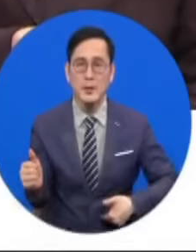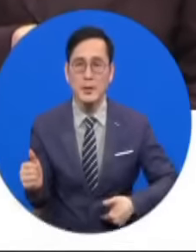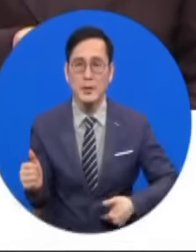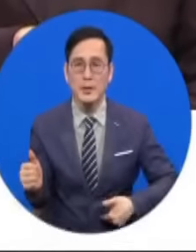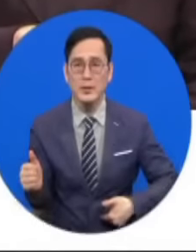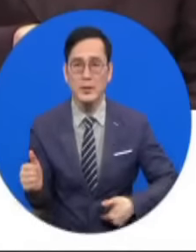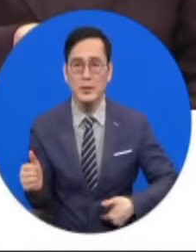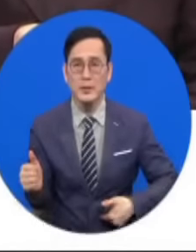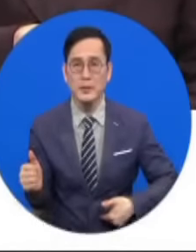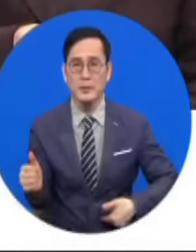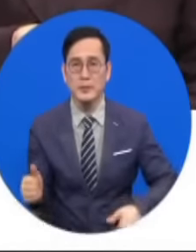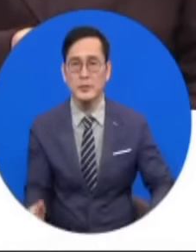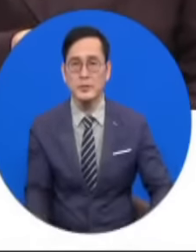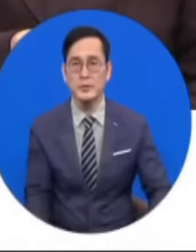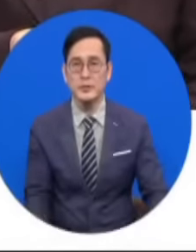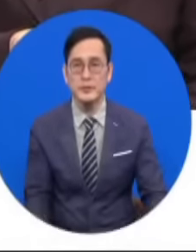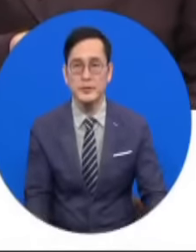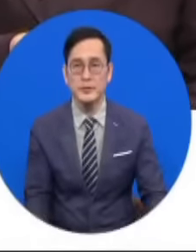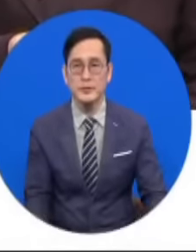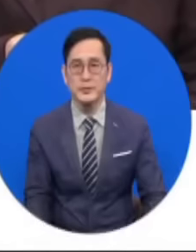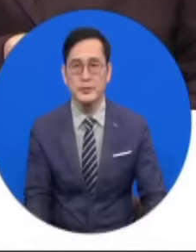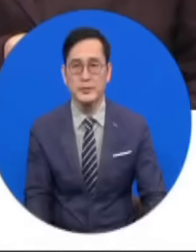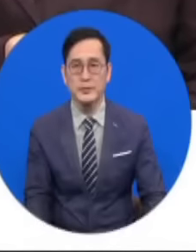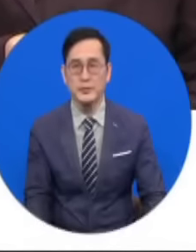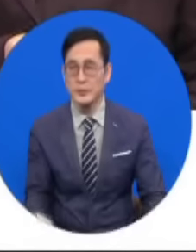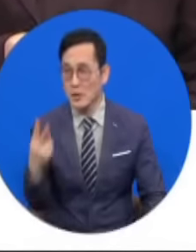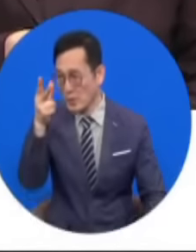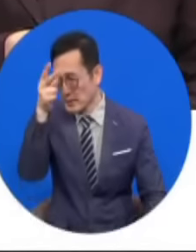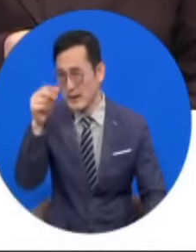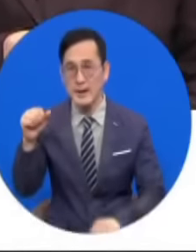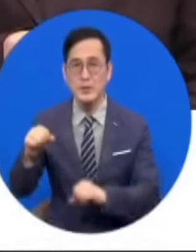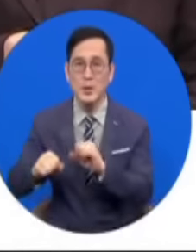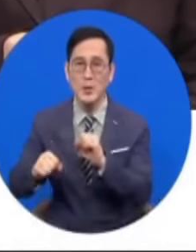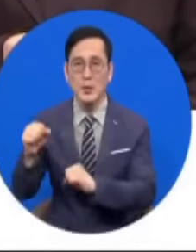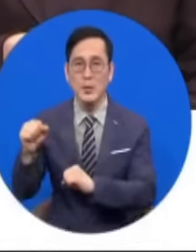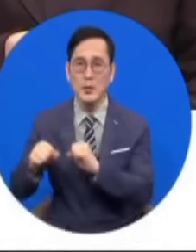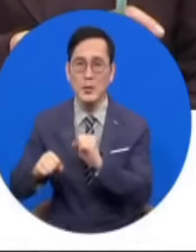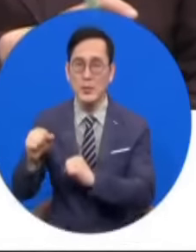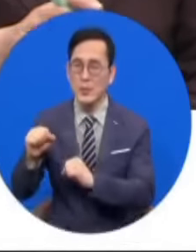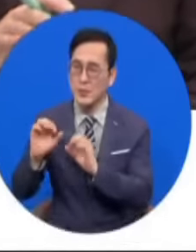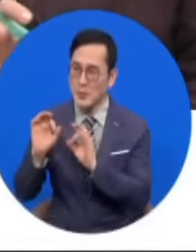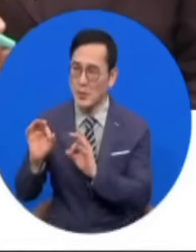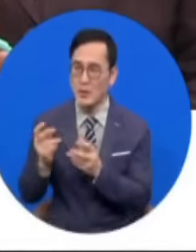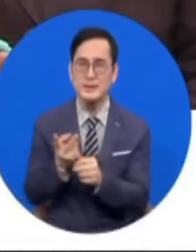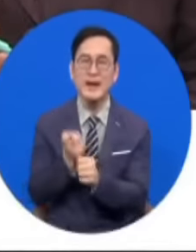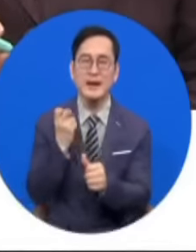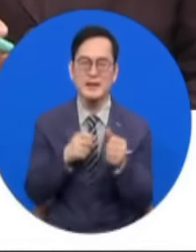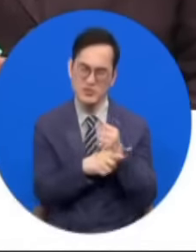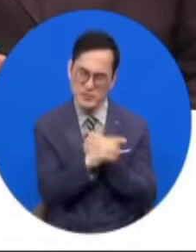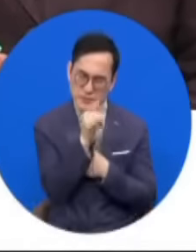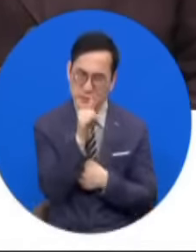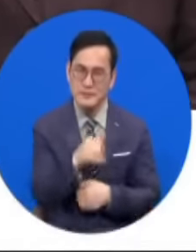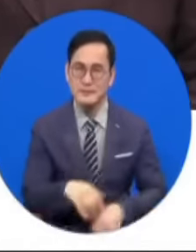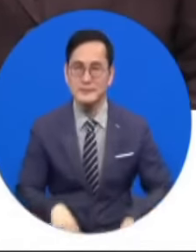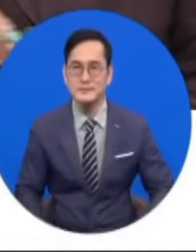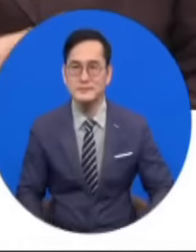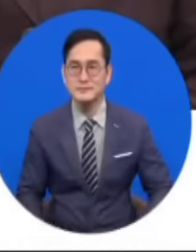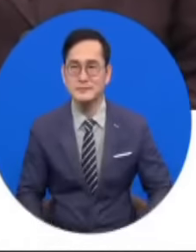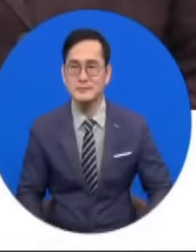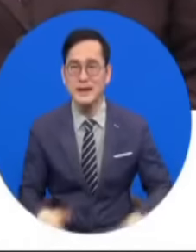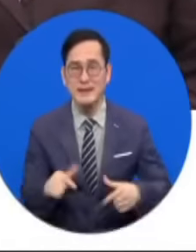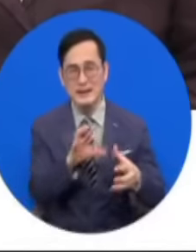번째는 검찰이 이런 부분들을 자초한 측면이 있죠이 정권 들어서 모든 검찰의 칼끝은 야당 약권